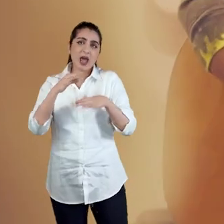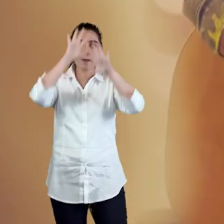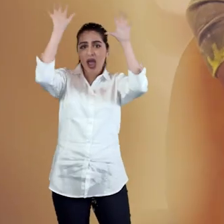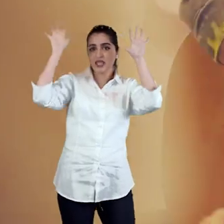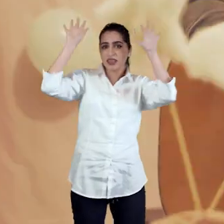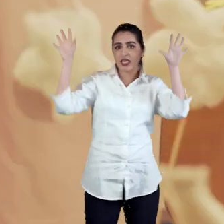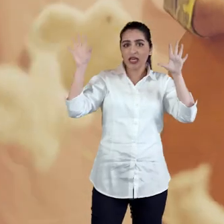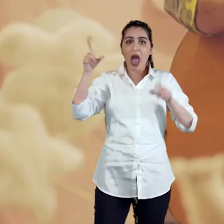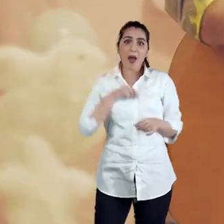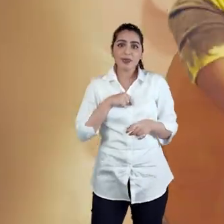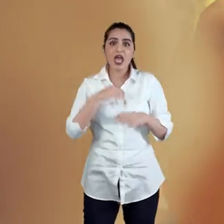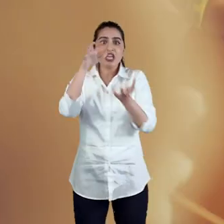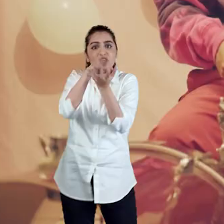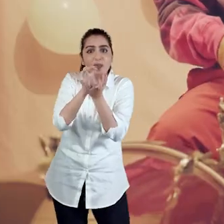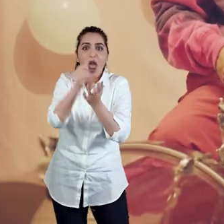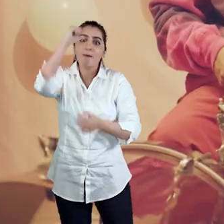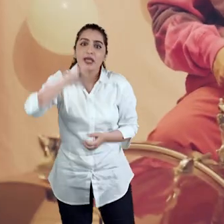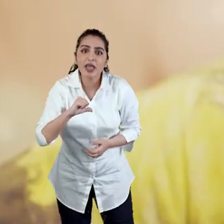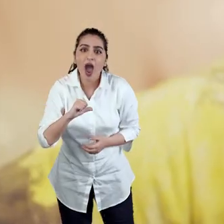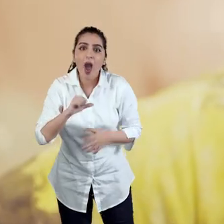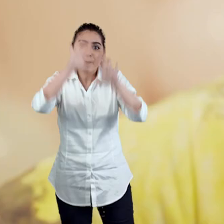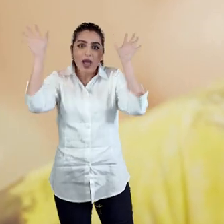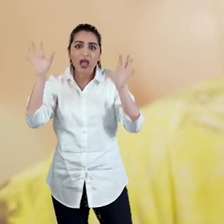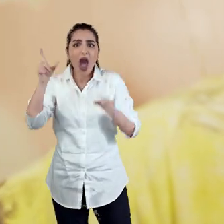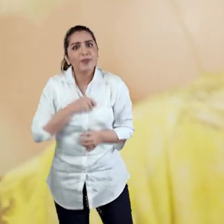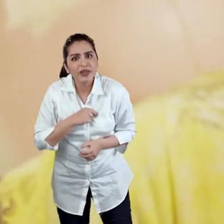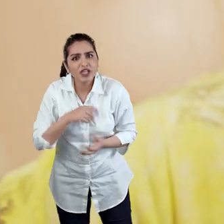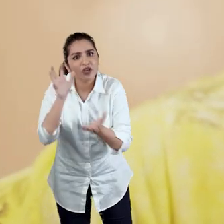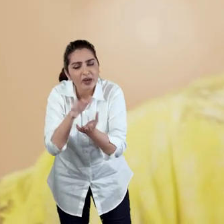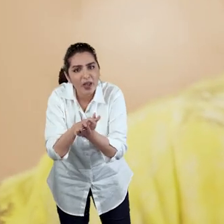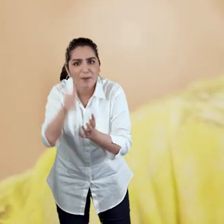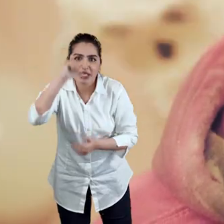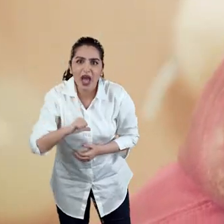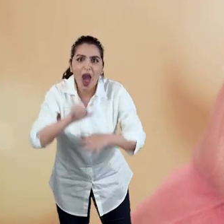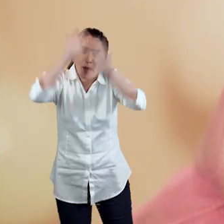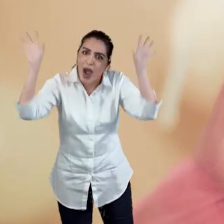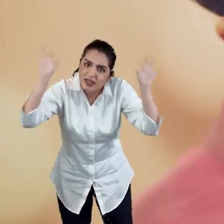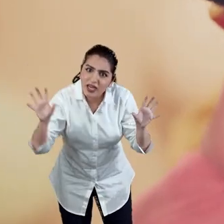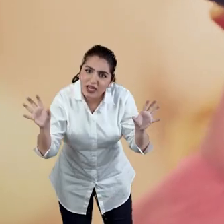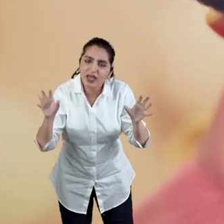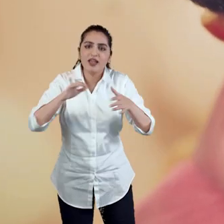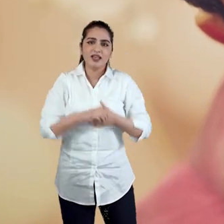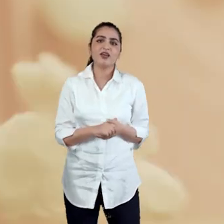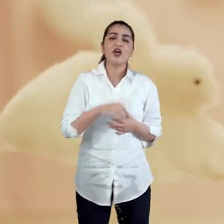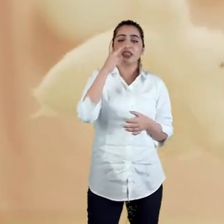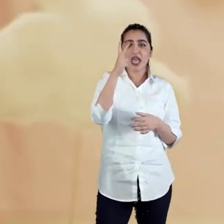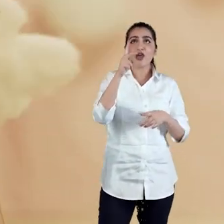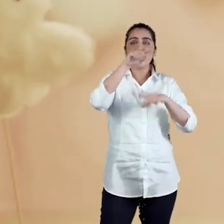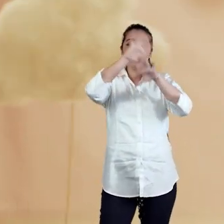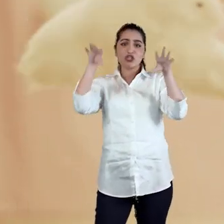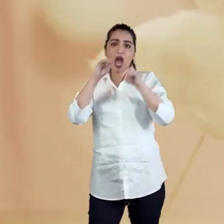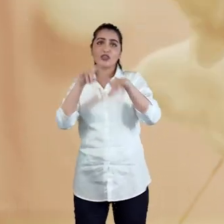सीता बादल, जबड़े पीता बादल, अपने जबड़े पीता बादल,